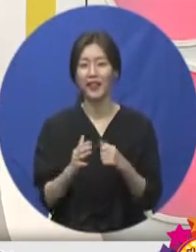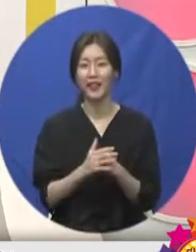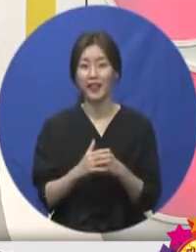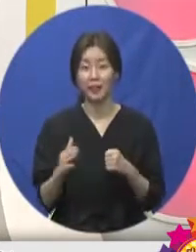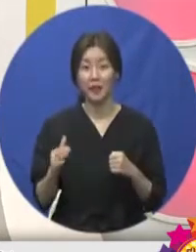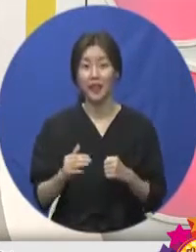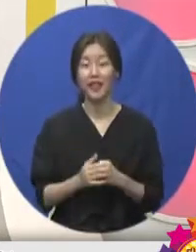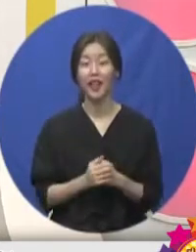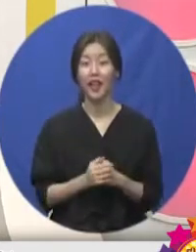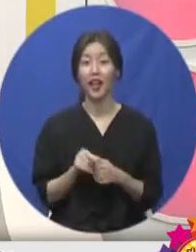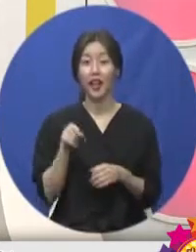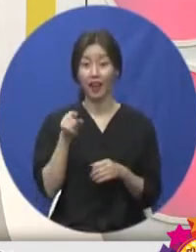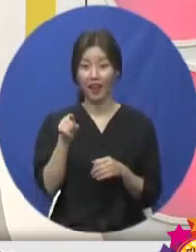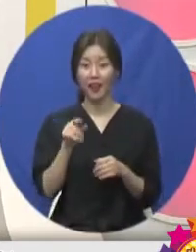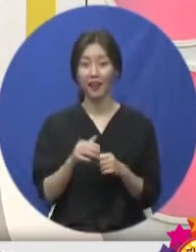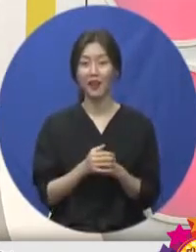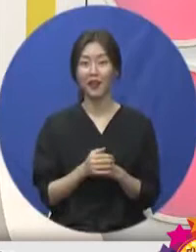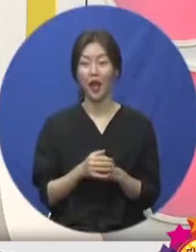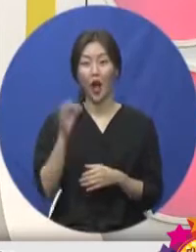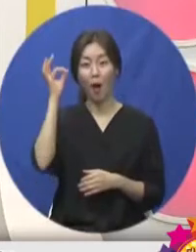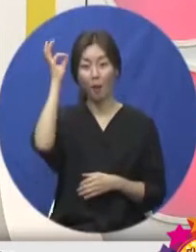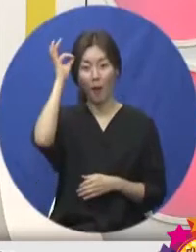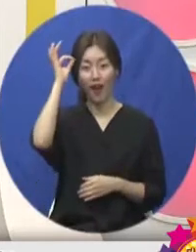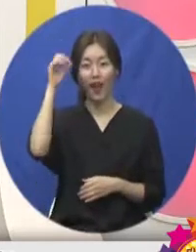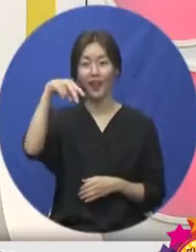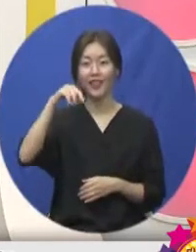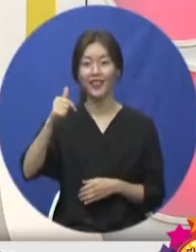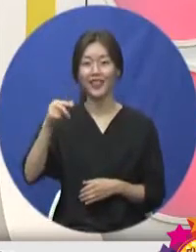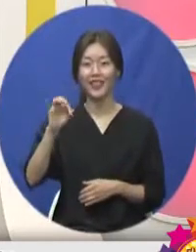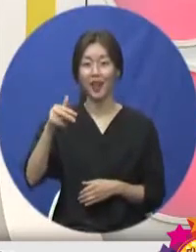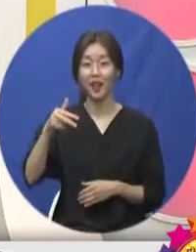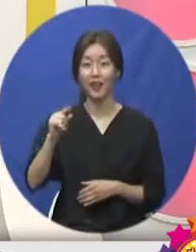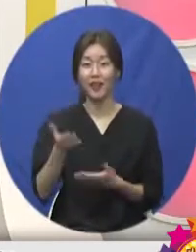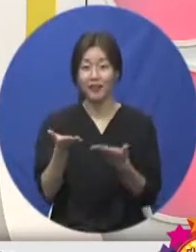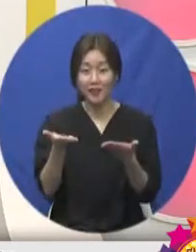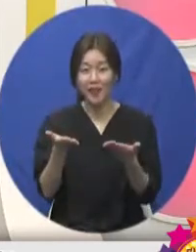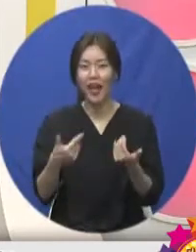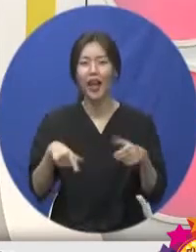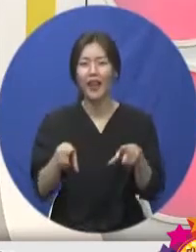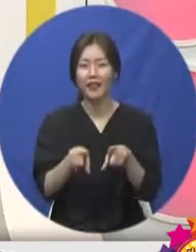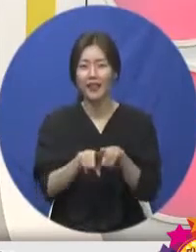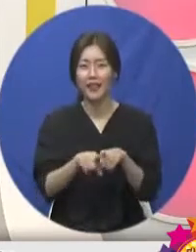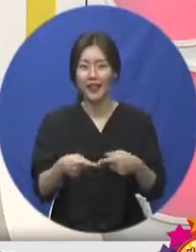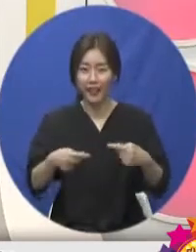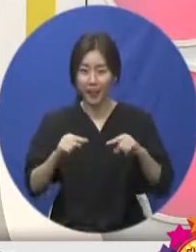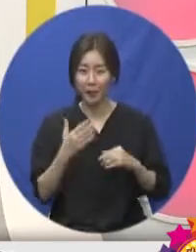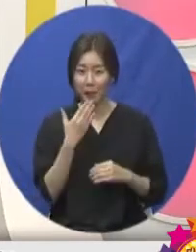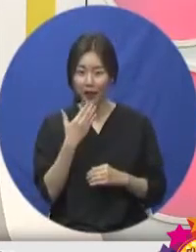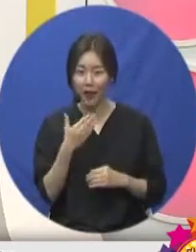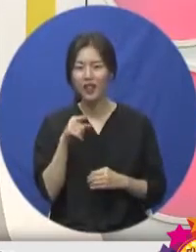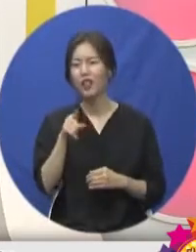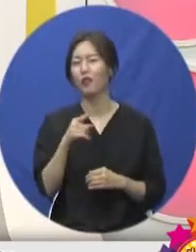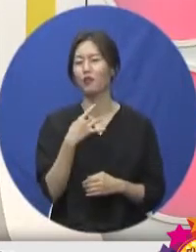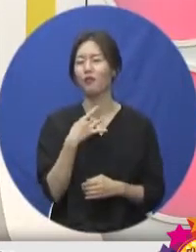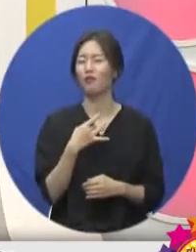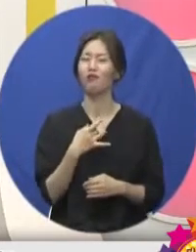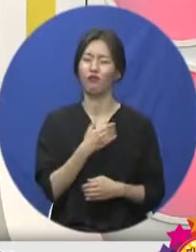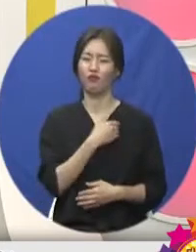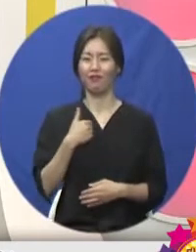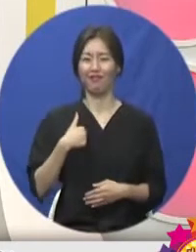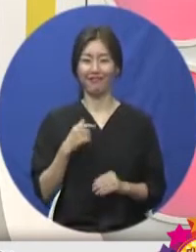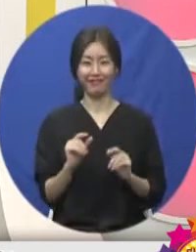이 대열에 우리 포항의 신경자 어머님이 함께 대열에 끼었다. 이 자체만으로 또 축하드린 거예요.